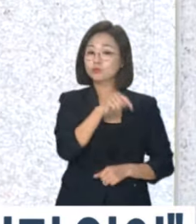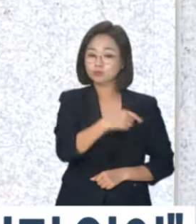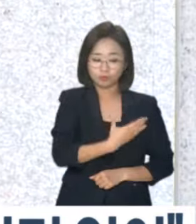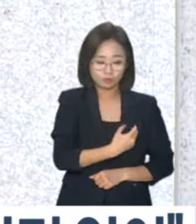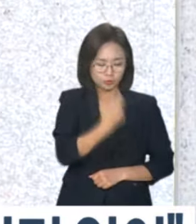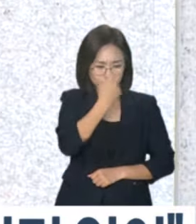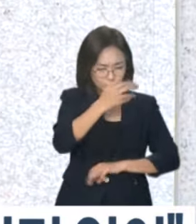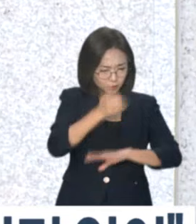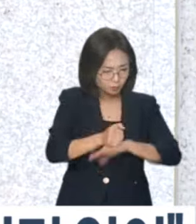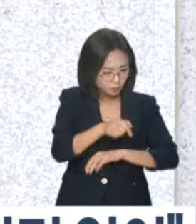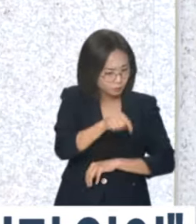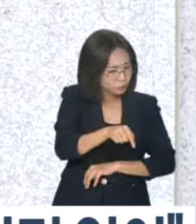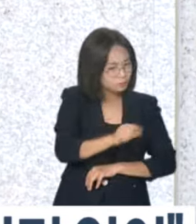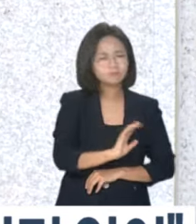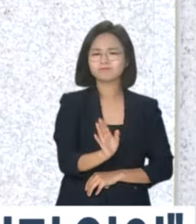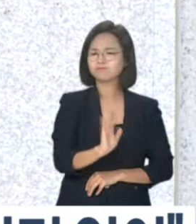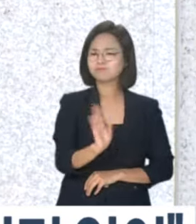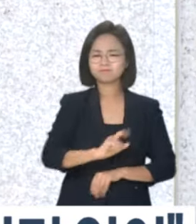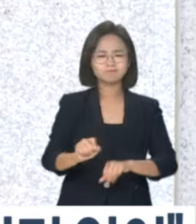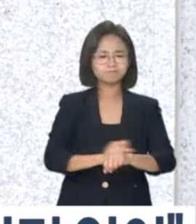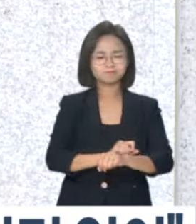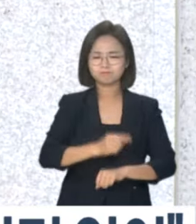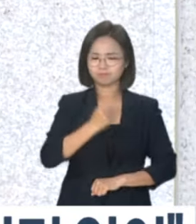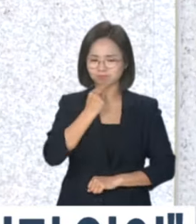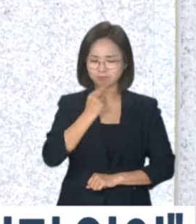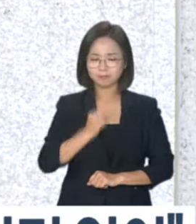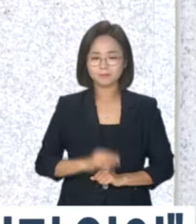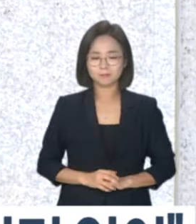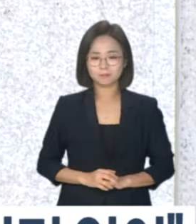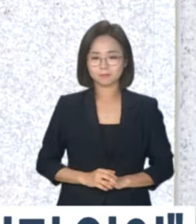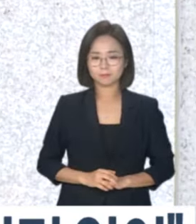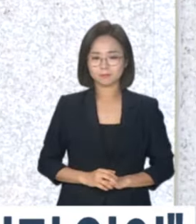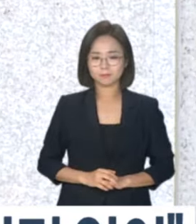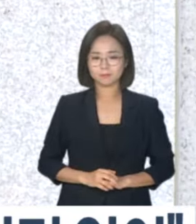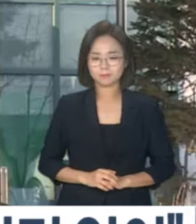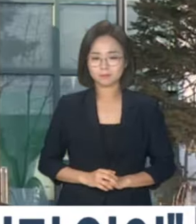블루유를 조사한 결과 특이점은 없는 것으로 확인됐습니다.